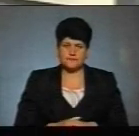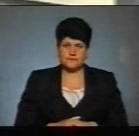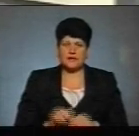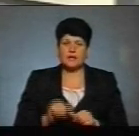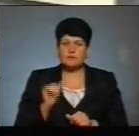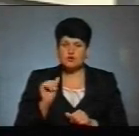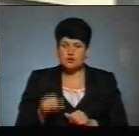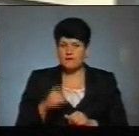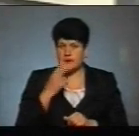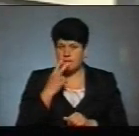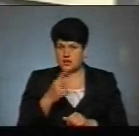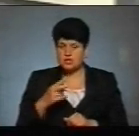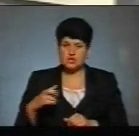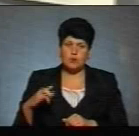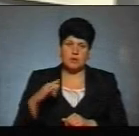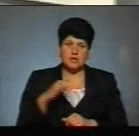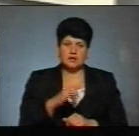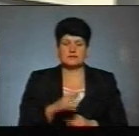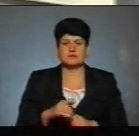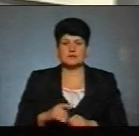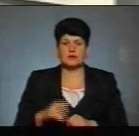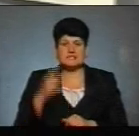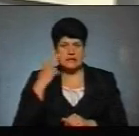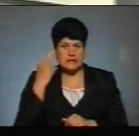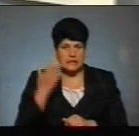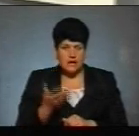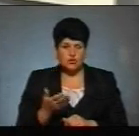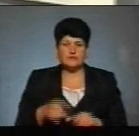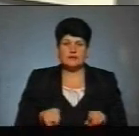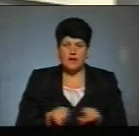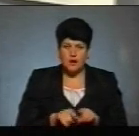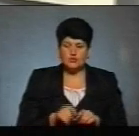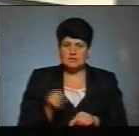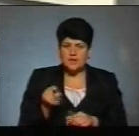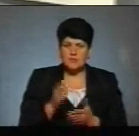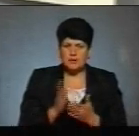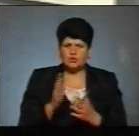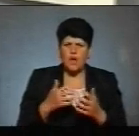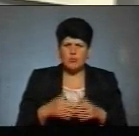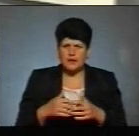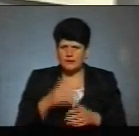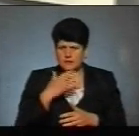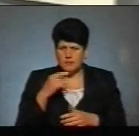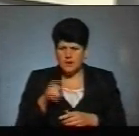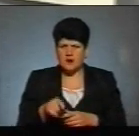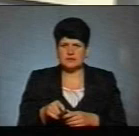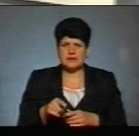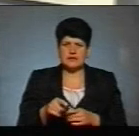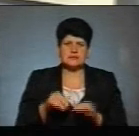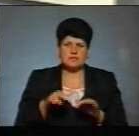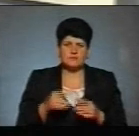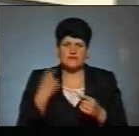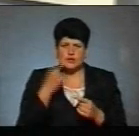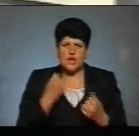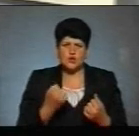ви бачили, що прилетів самоліт з Китаю, ми також, там має бути багато і обладнання, і засобів індивідуального